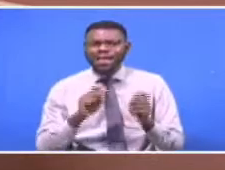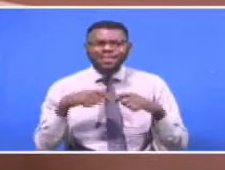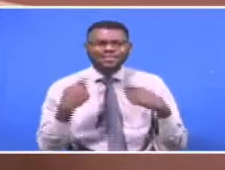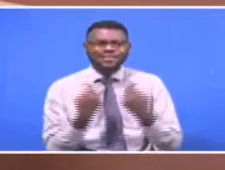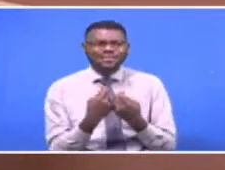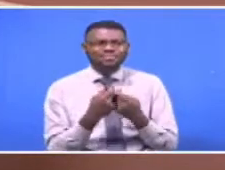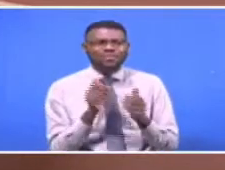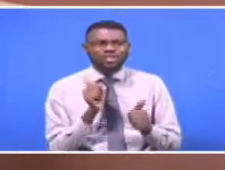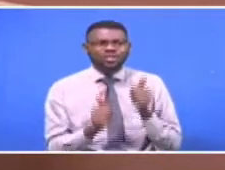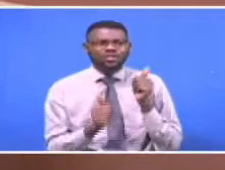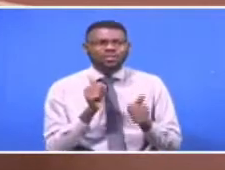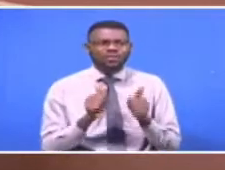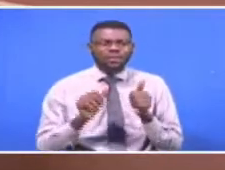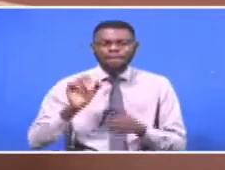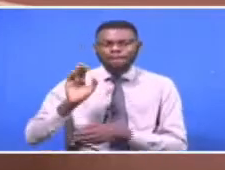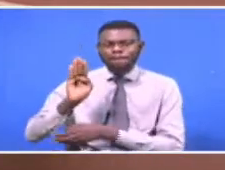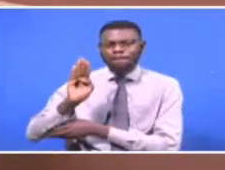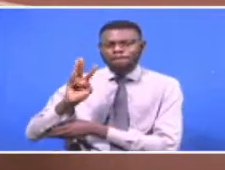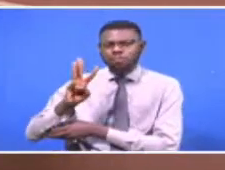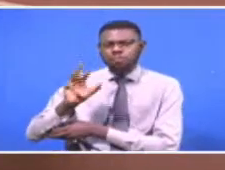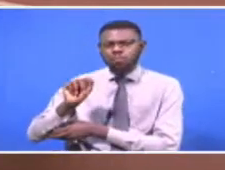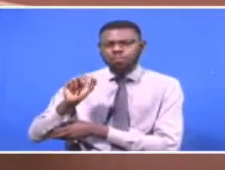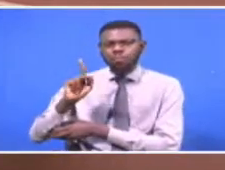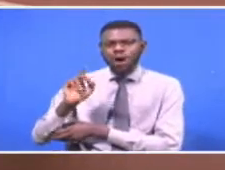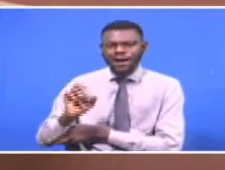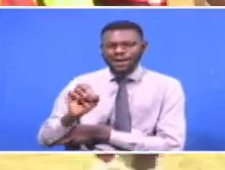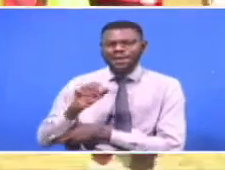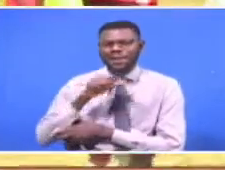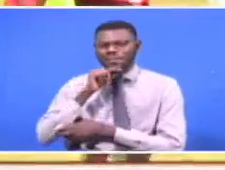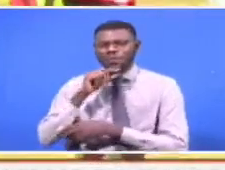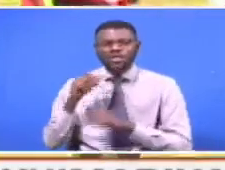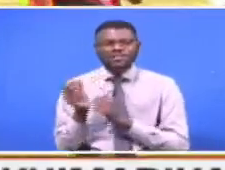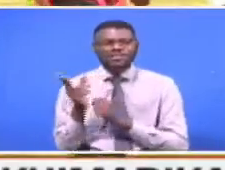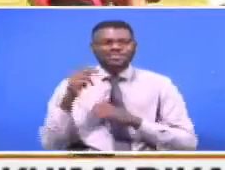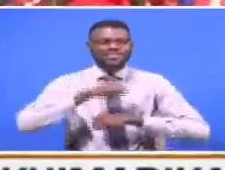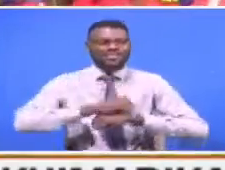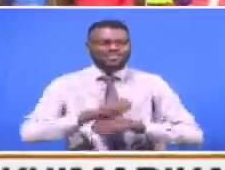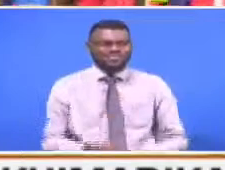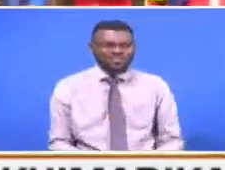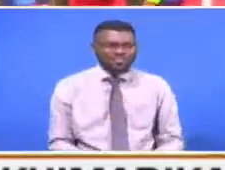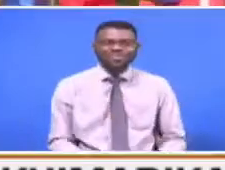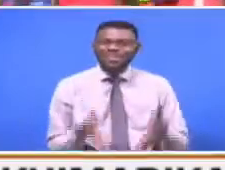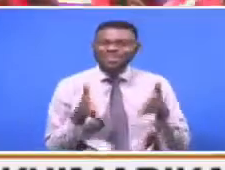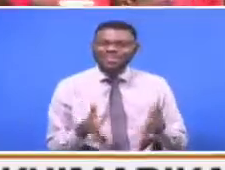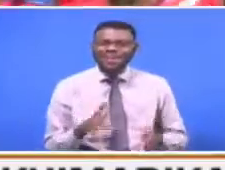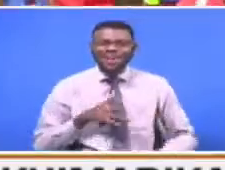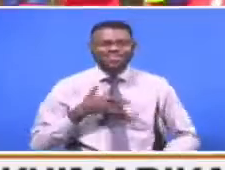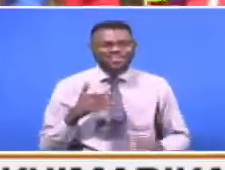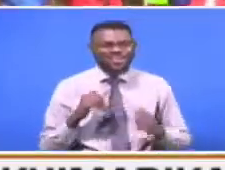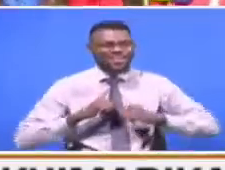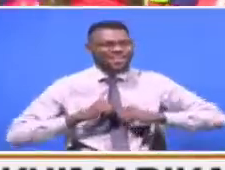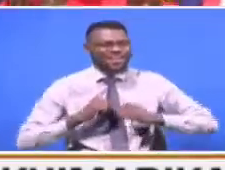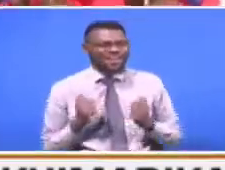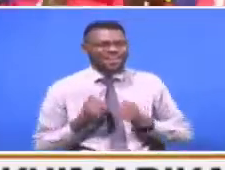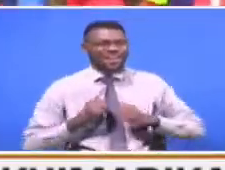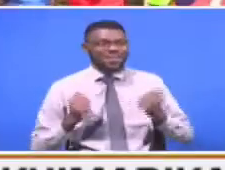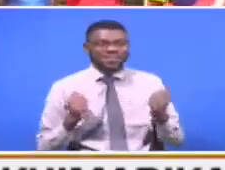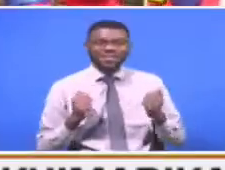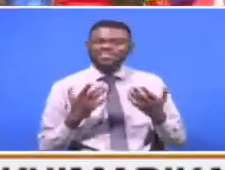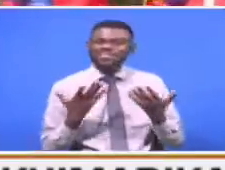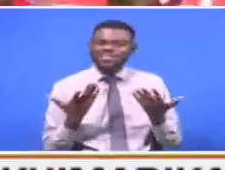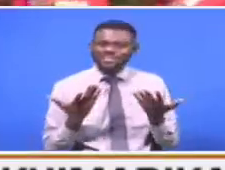mashindano haya ni Bwake Boys katika raga. Hapa tumefika, najisikia vizuri pale tumefika.